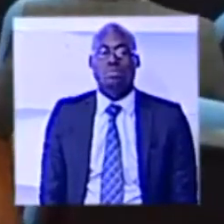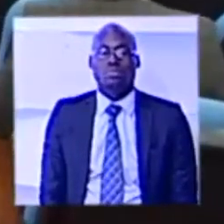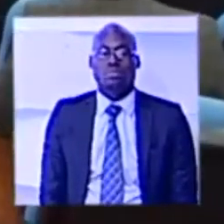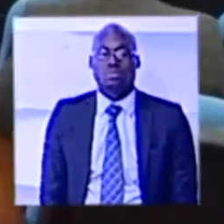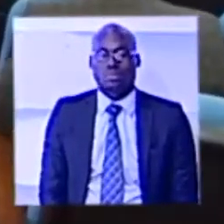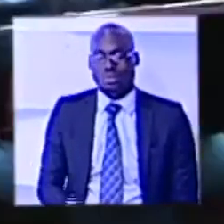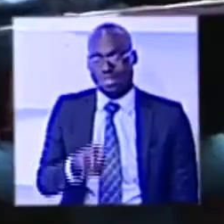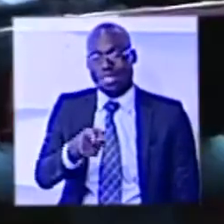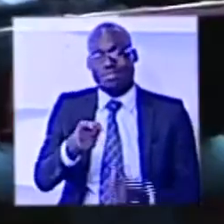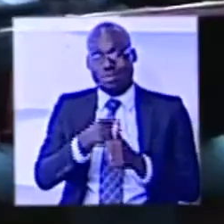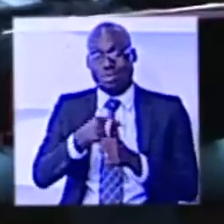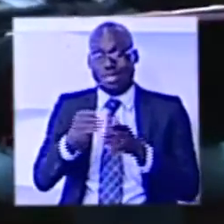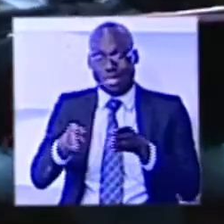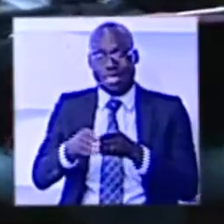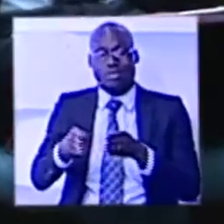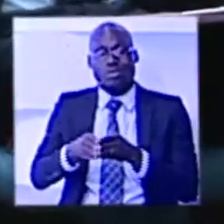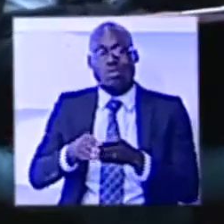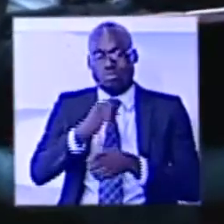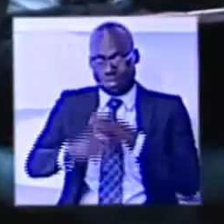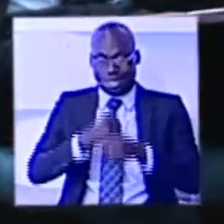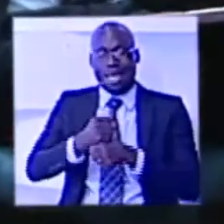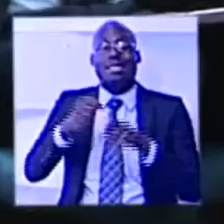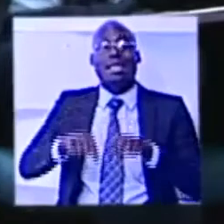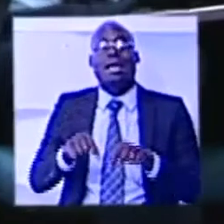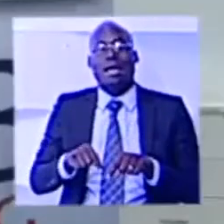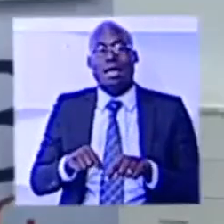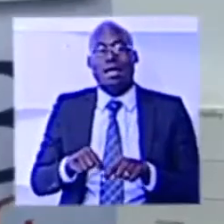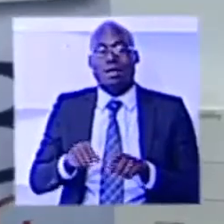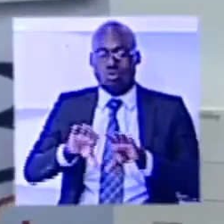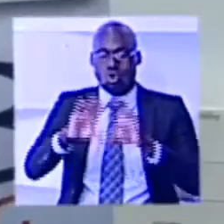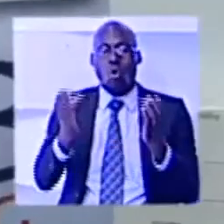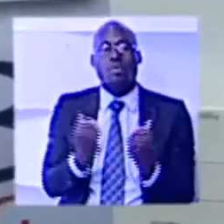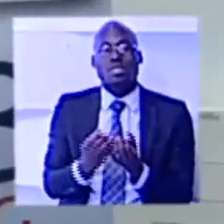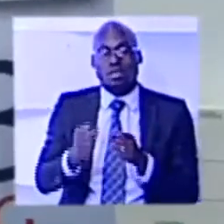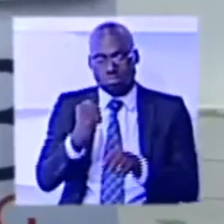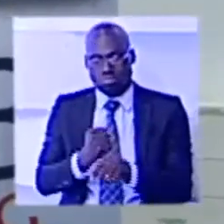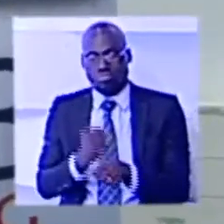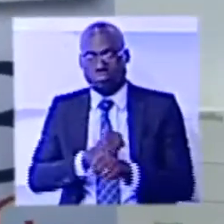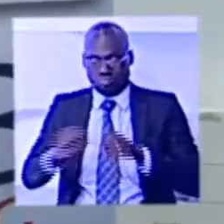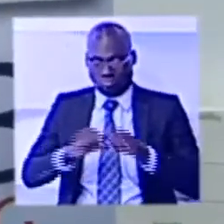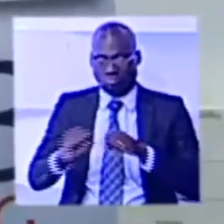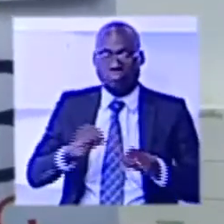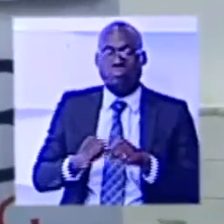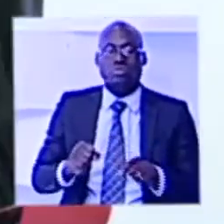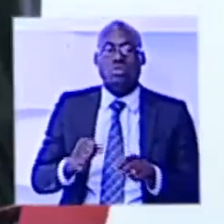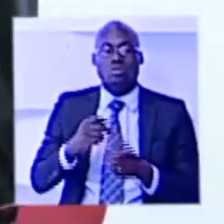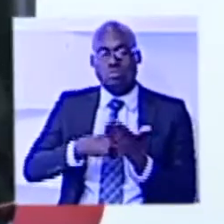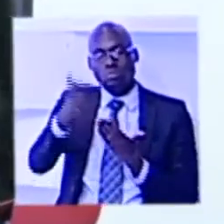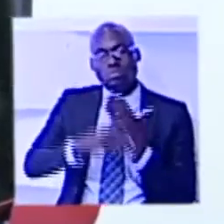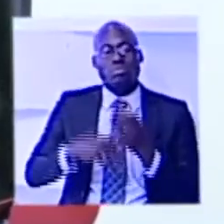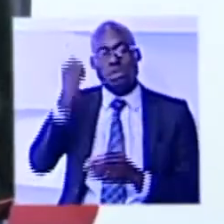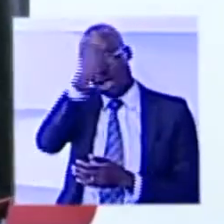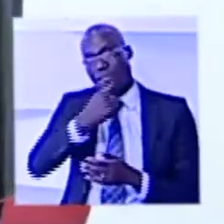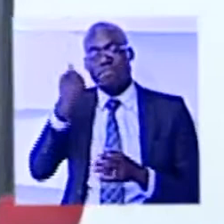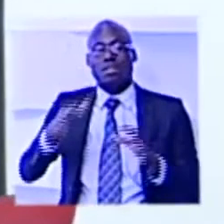Cette première réunion, exercice 2020 de ce comité de pilotage du projet Central Africa Backbone que préside le ministre des Postes,